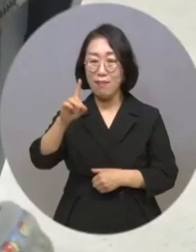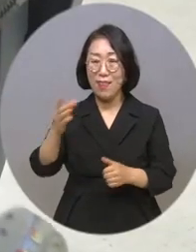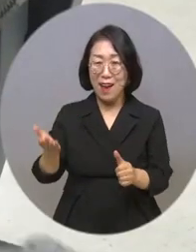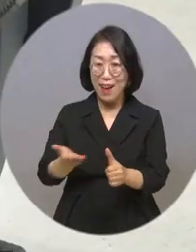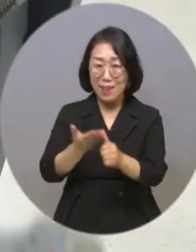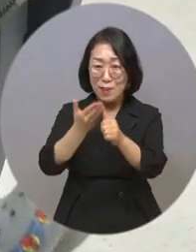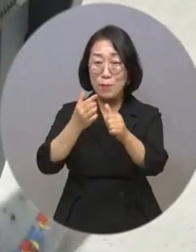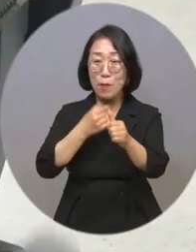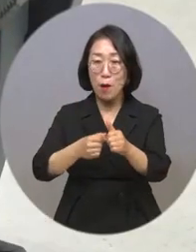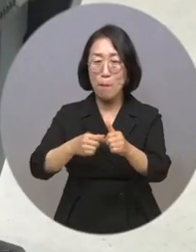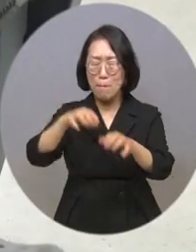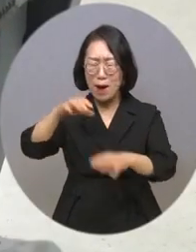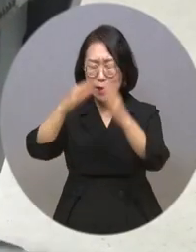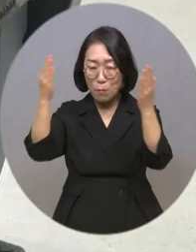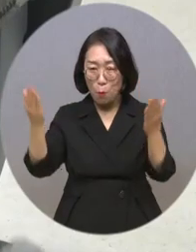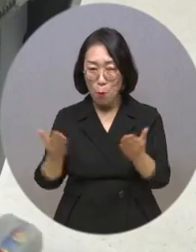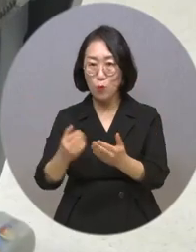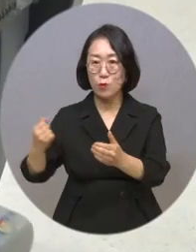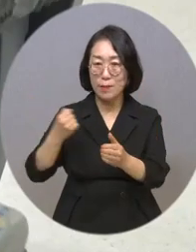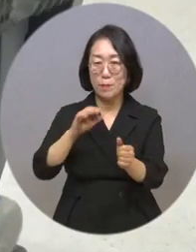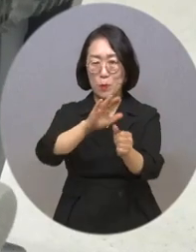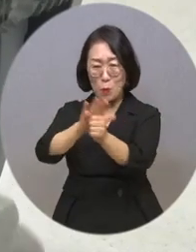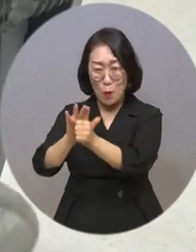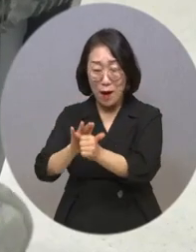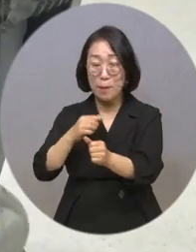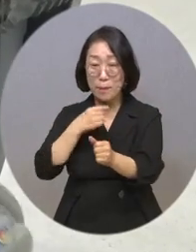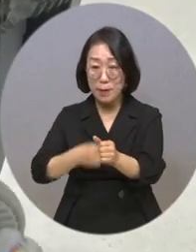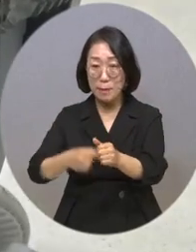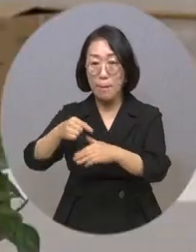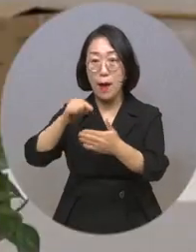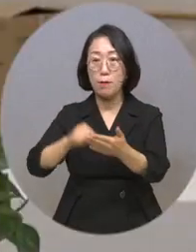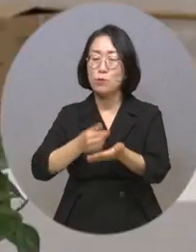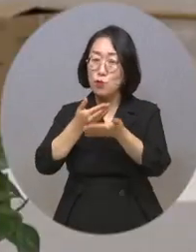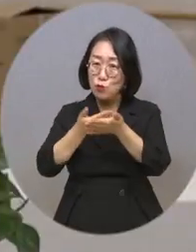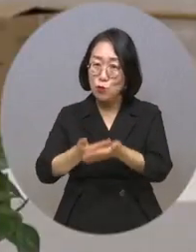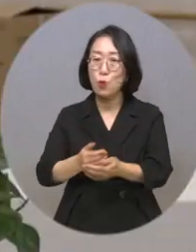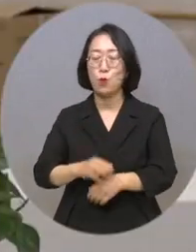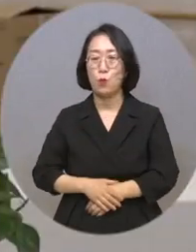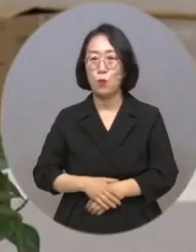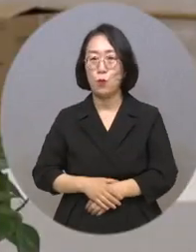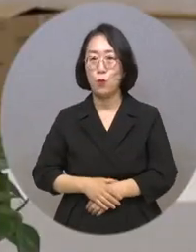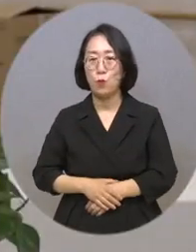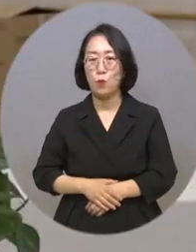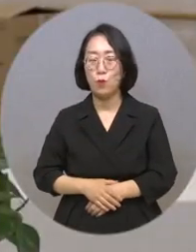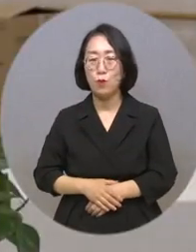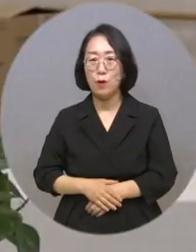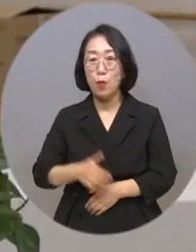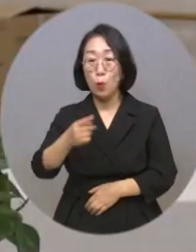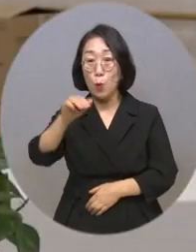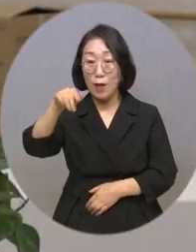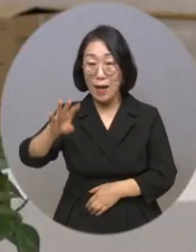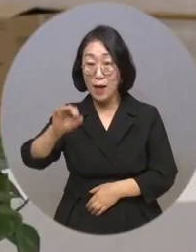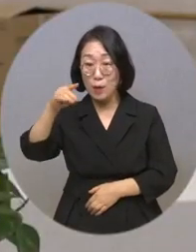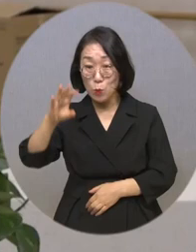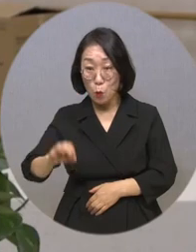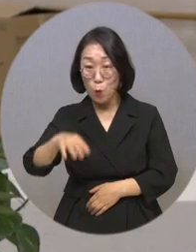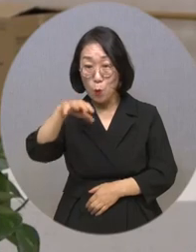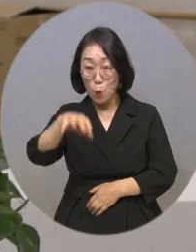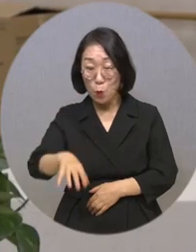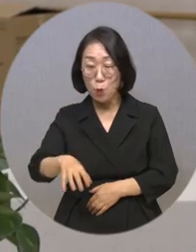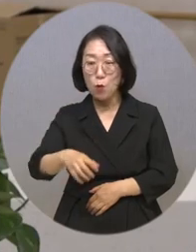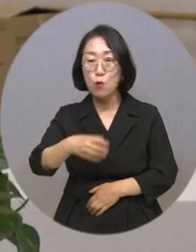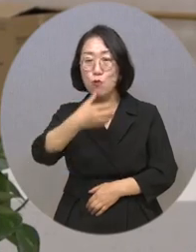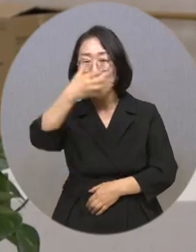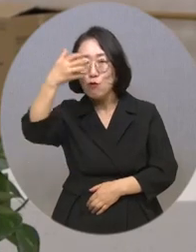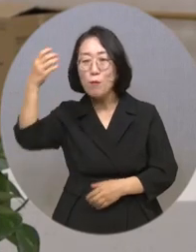키우려면 온 마을이 필요하다는 옛말을 가슴속에 새기며 곧 역사 속으로 사라질 녹양동 마을 탐방 꿈의